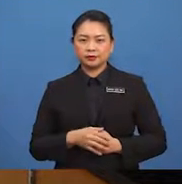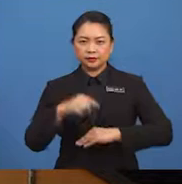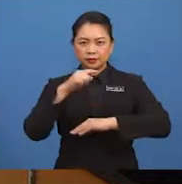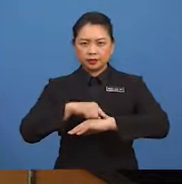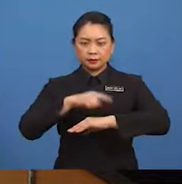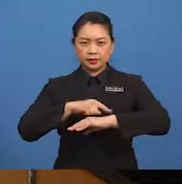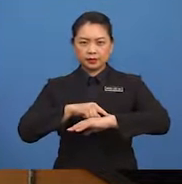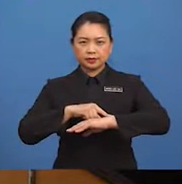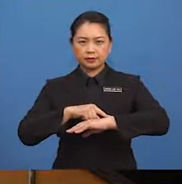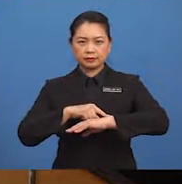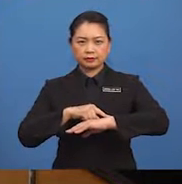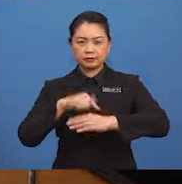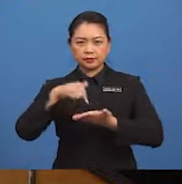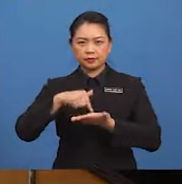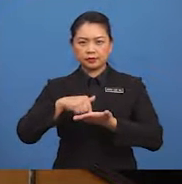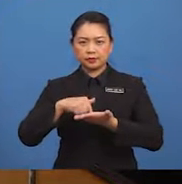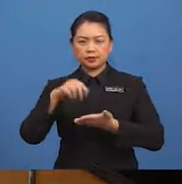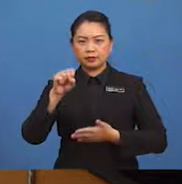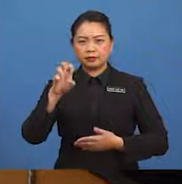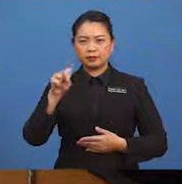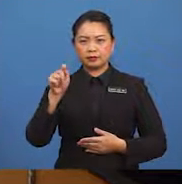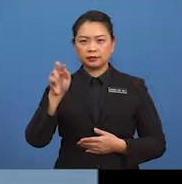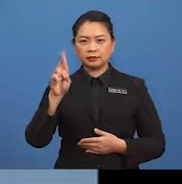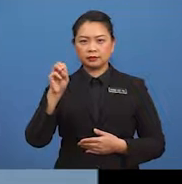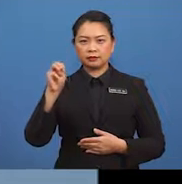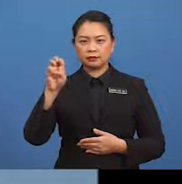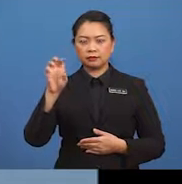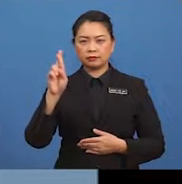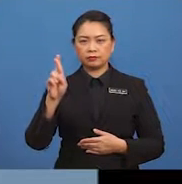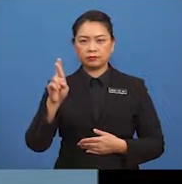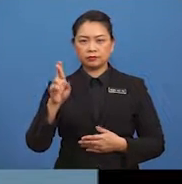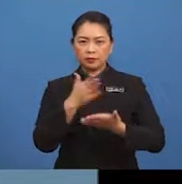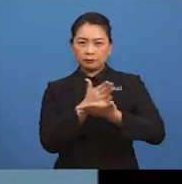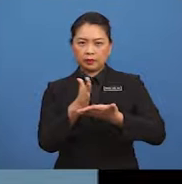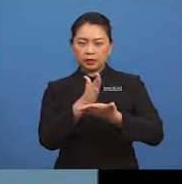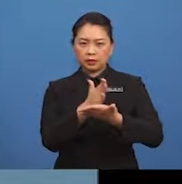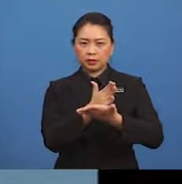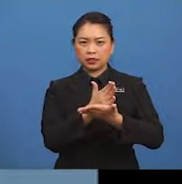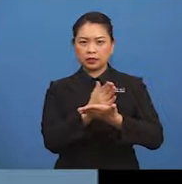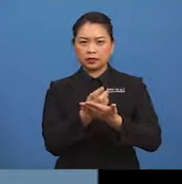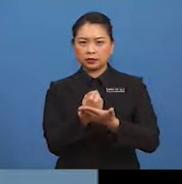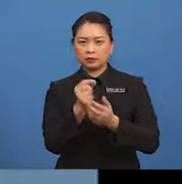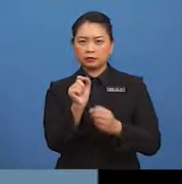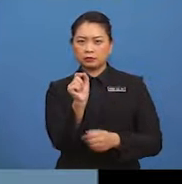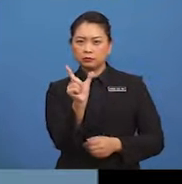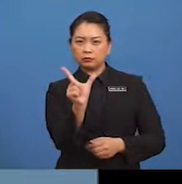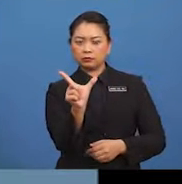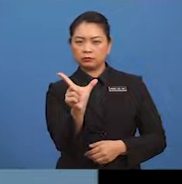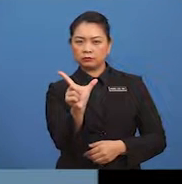Semasa anafasa, sentroma membahagi dua dan kromatid kembar terpisah.